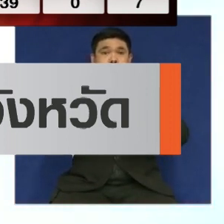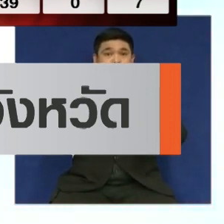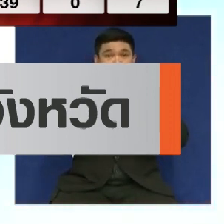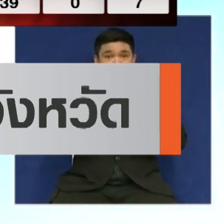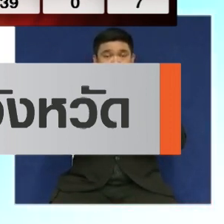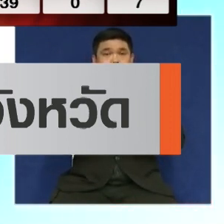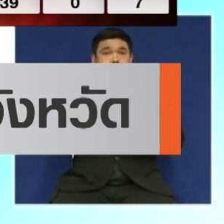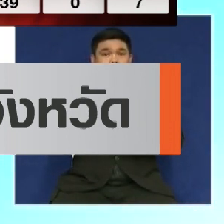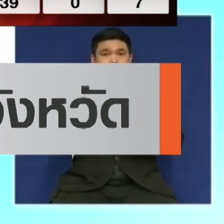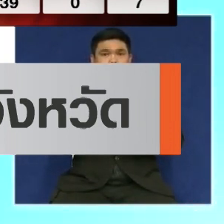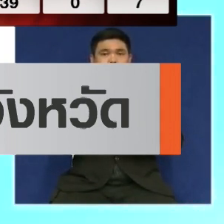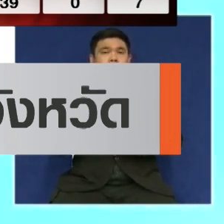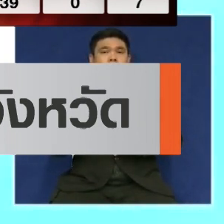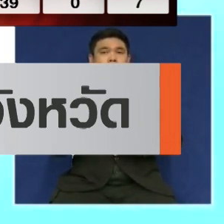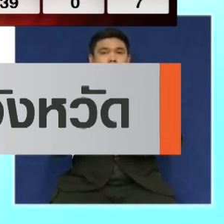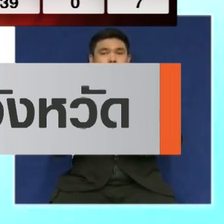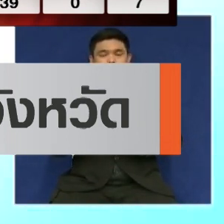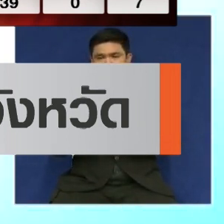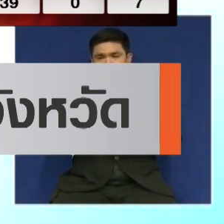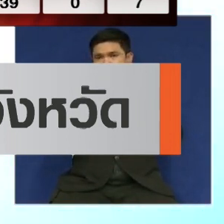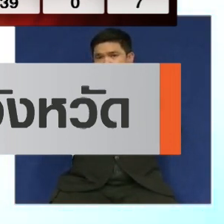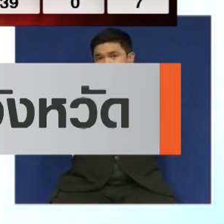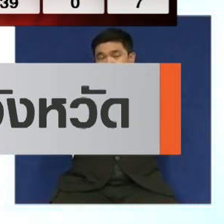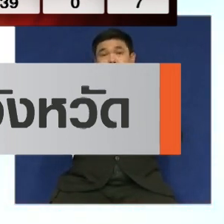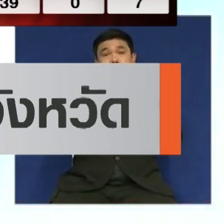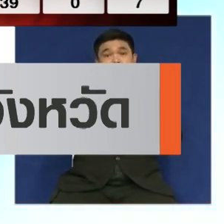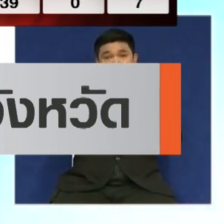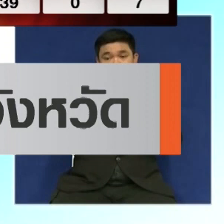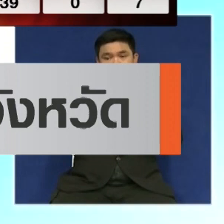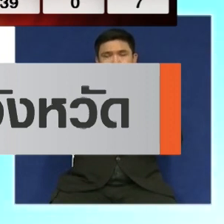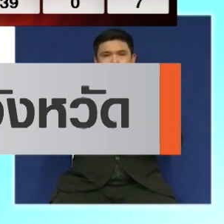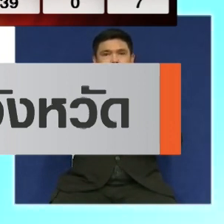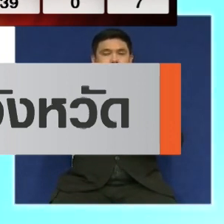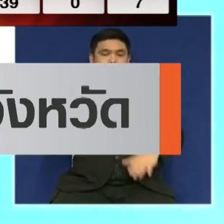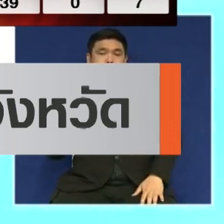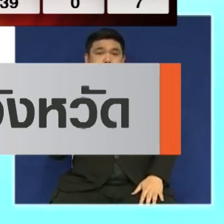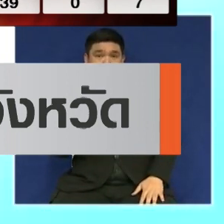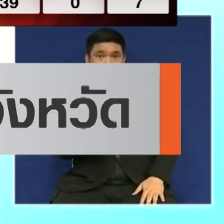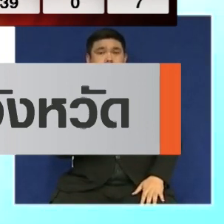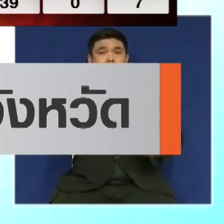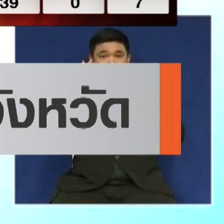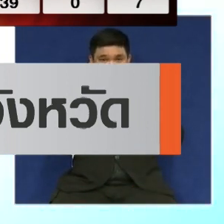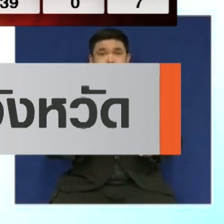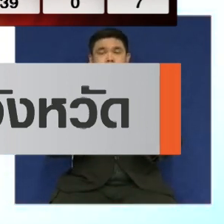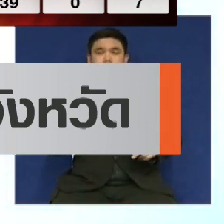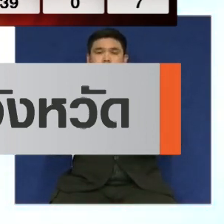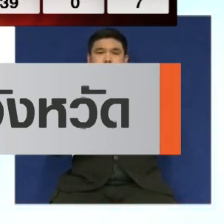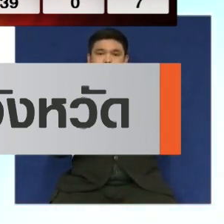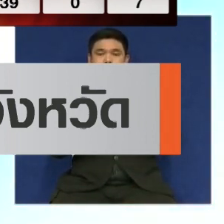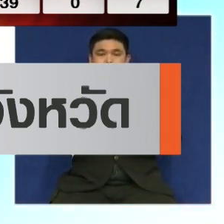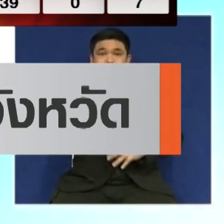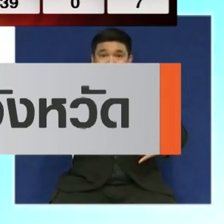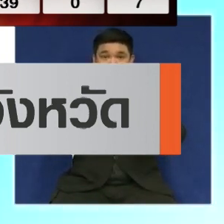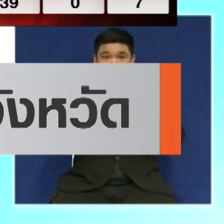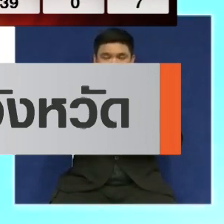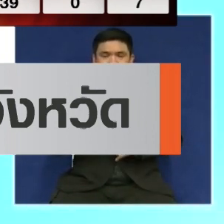อยู่ที่พื้นที่เกิดการระบาดก็คือแถวตลาดนะครับที่อยู่ในจังหวัดสมุทรสาครนะครับอาจจะมี